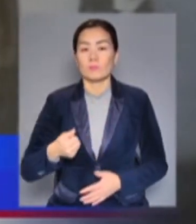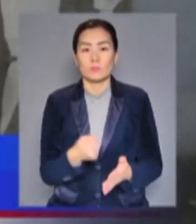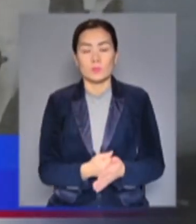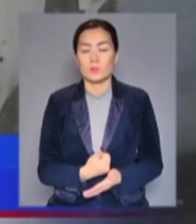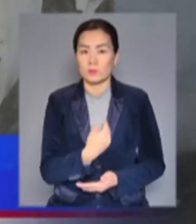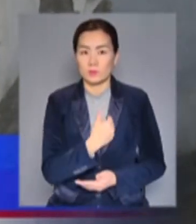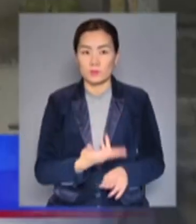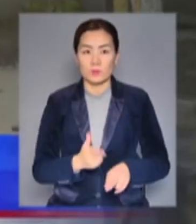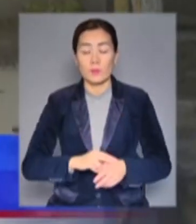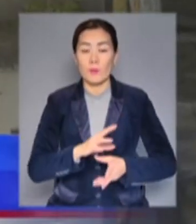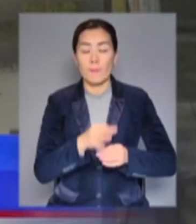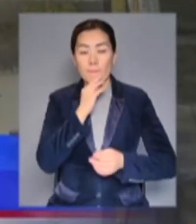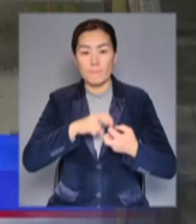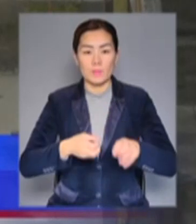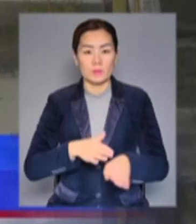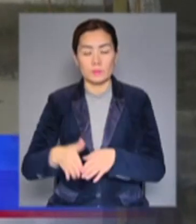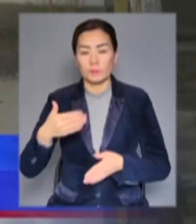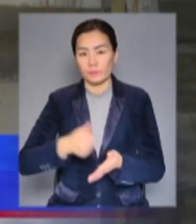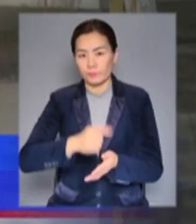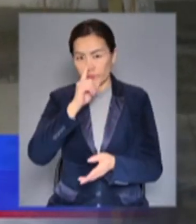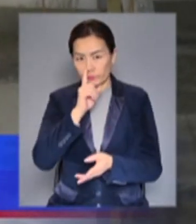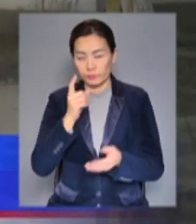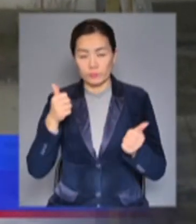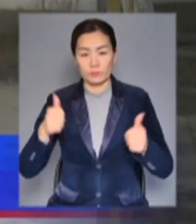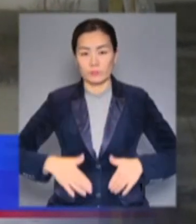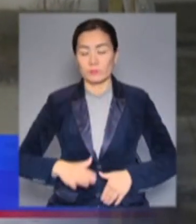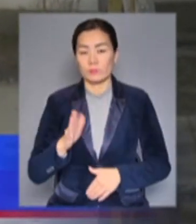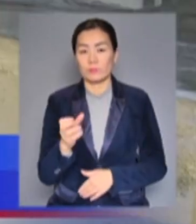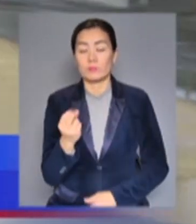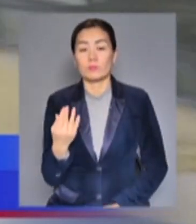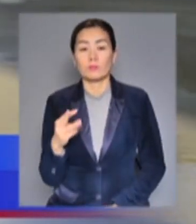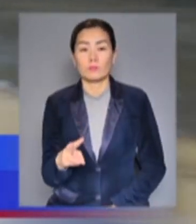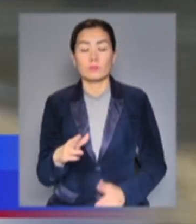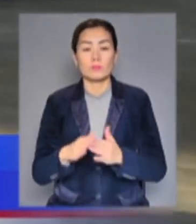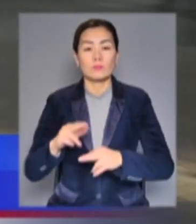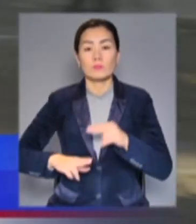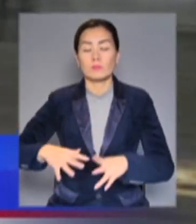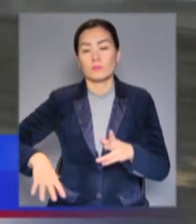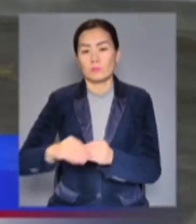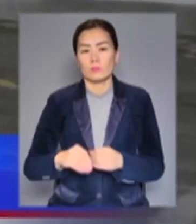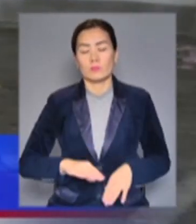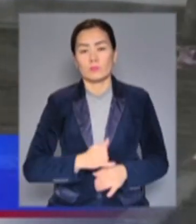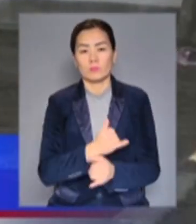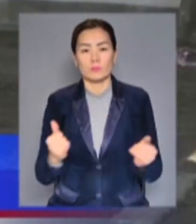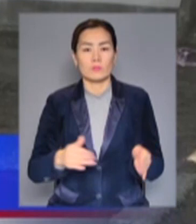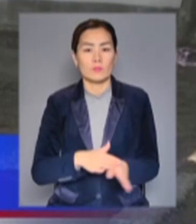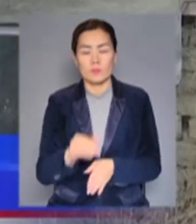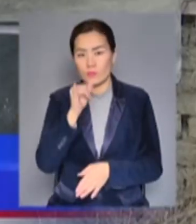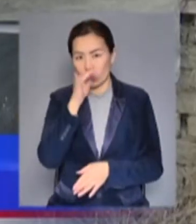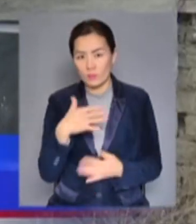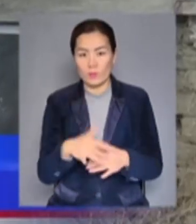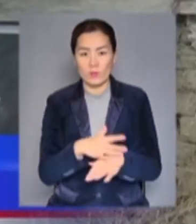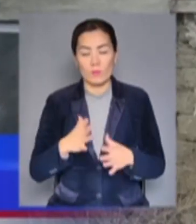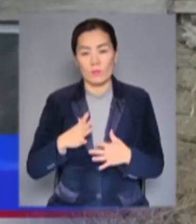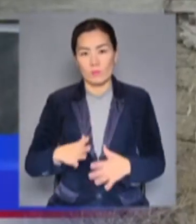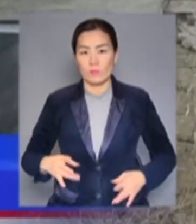шыдауларына тура келеді. Жауаптылар мәселе толығымен жыл соңына дейін шешімін табады деп отыр. Әкімдіктің салған үйі де бәріне бірдей жетпейтін анық. Сондықтан әзірге